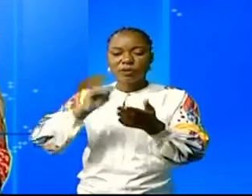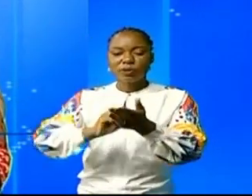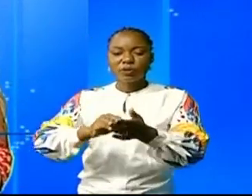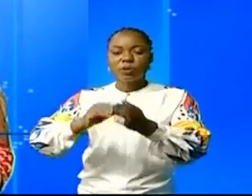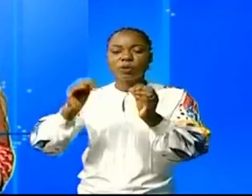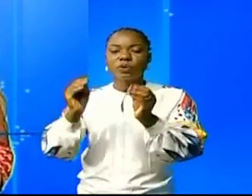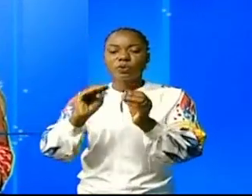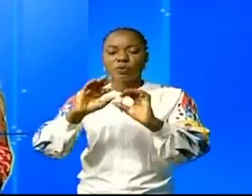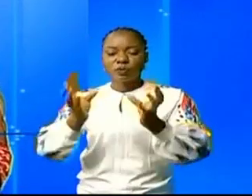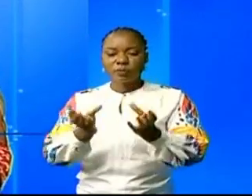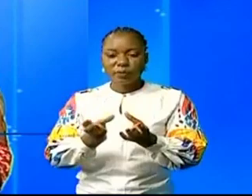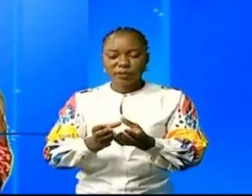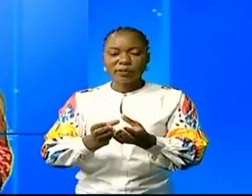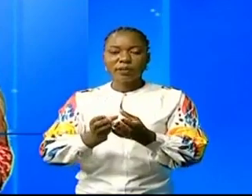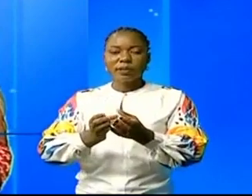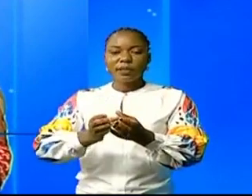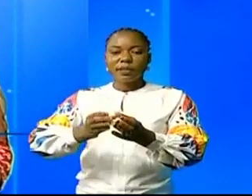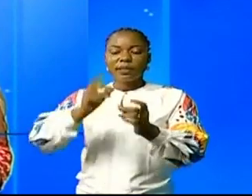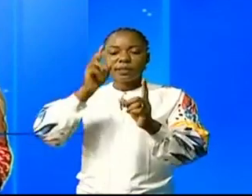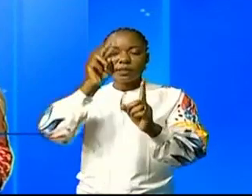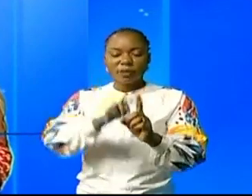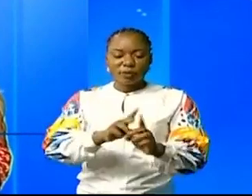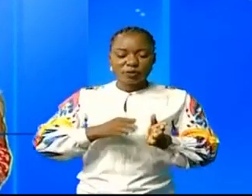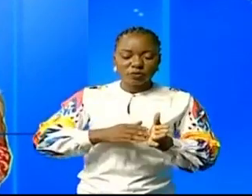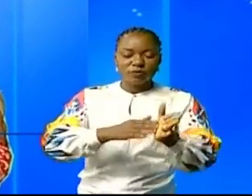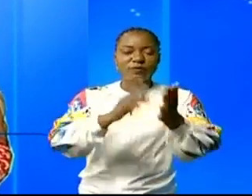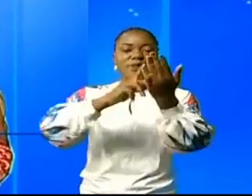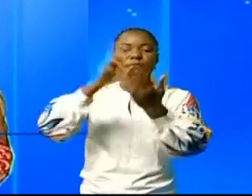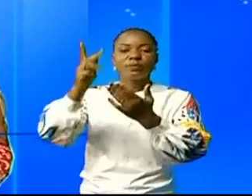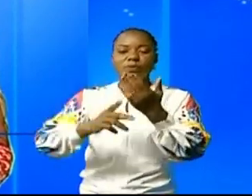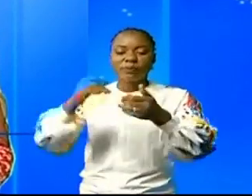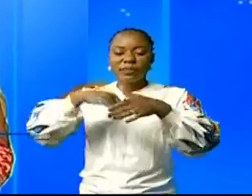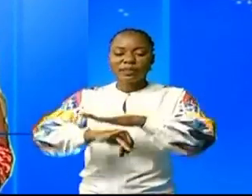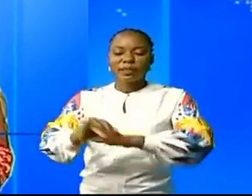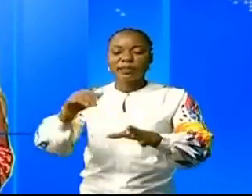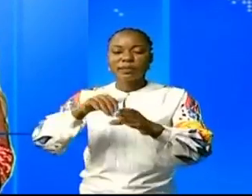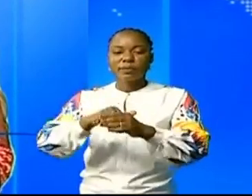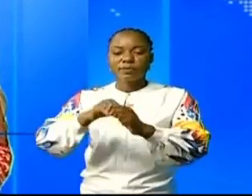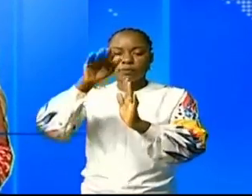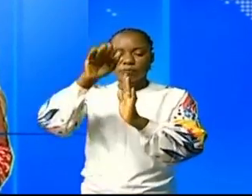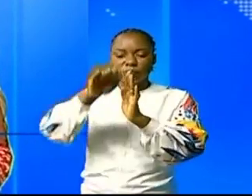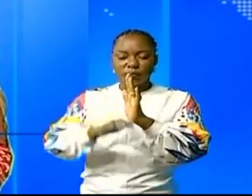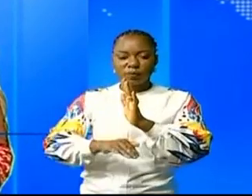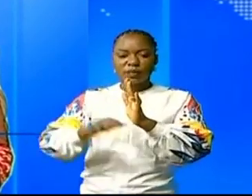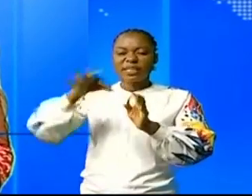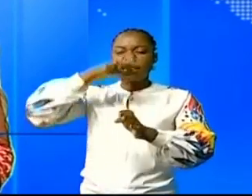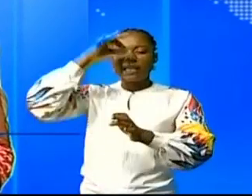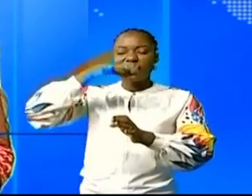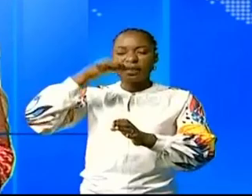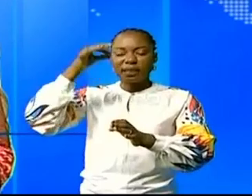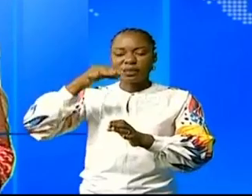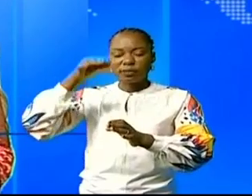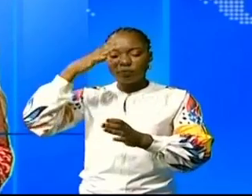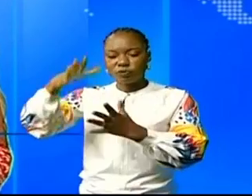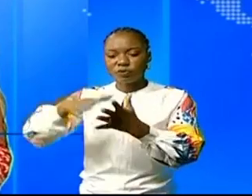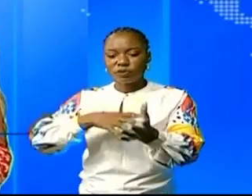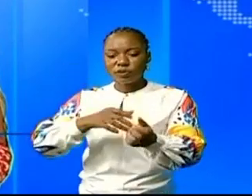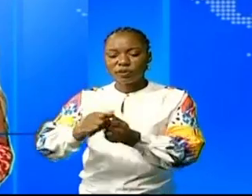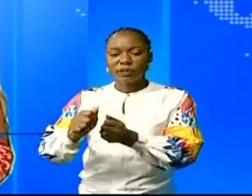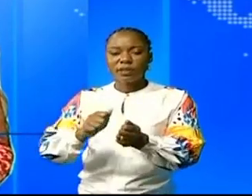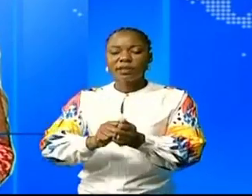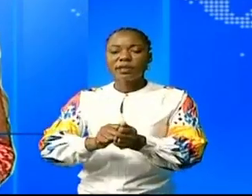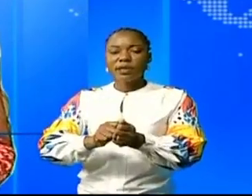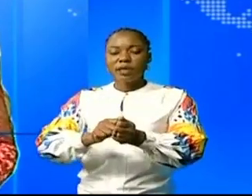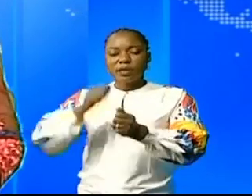comité technique de concertation et suivi du programme intégré de la réduction de gaz à effet de serre dû à